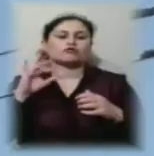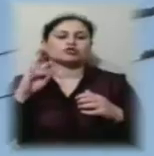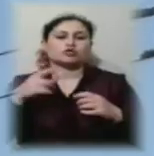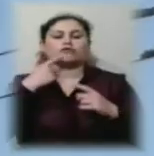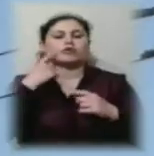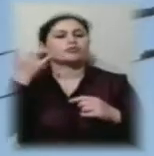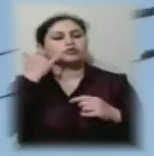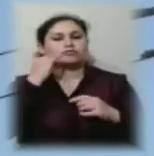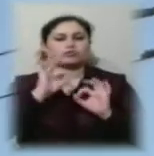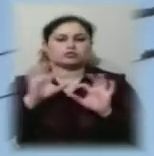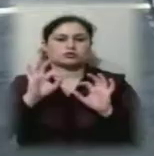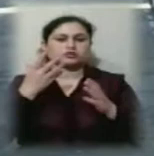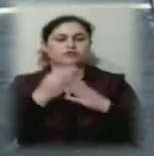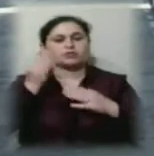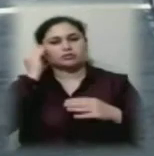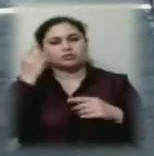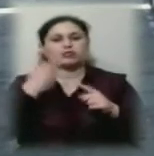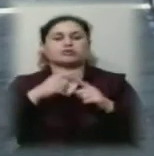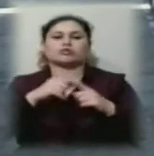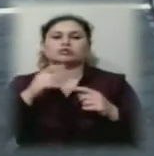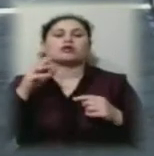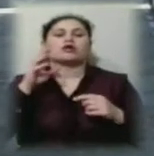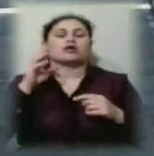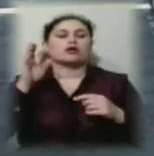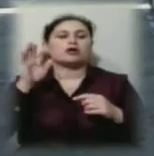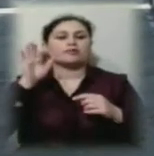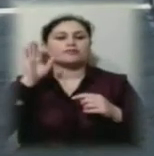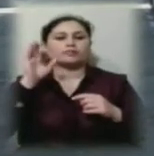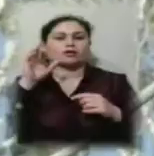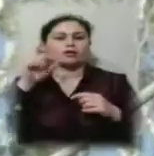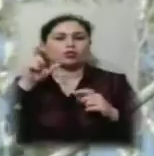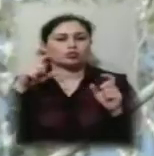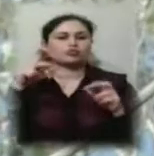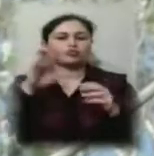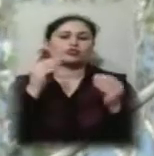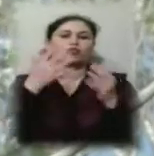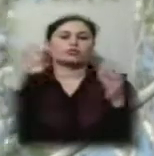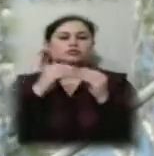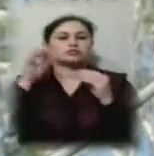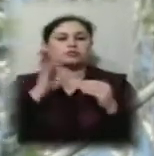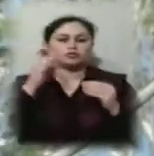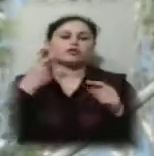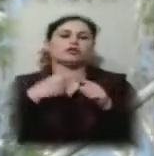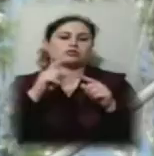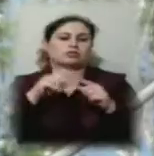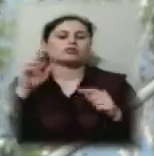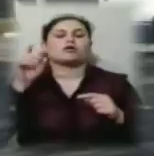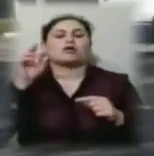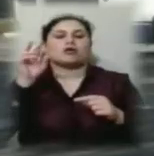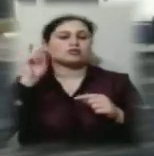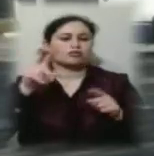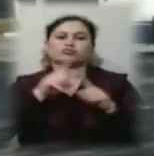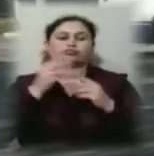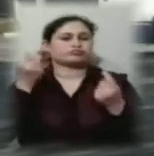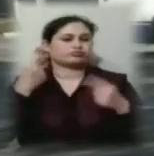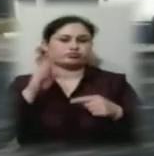телефоном. Він вважає, що пасажиропотік збільшиться на 10 відсотків, і «Херсон Електротранс» залишатиметься збитковим підприємством. Новими